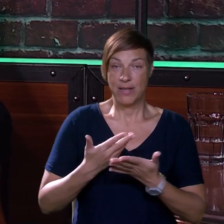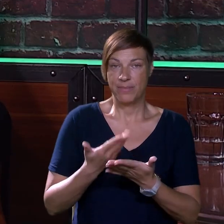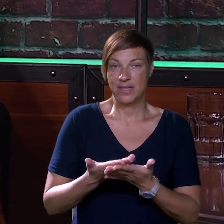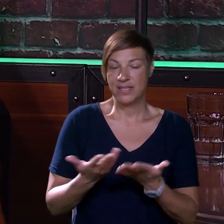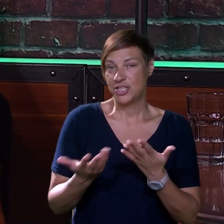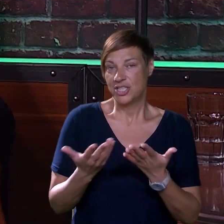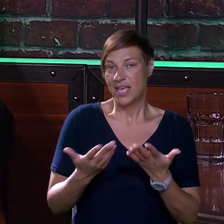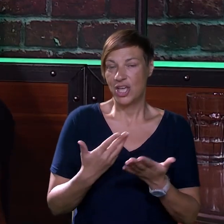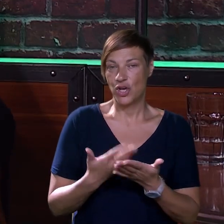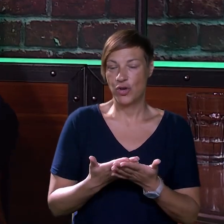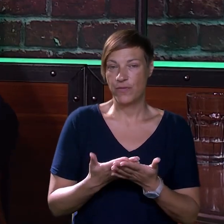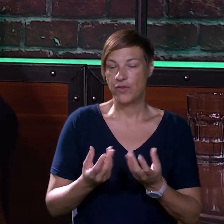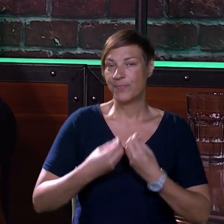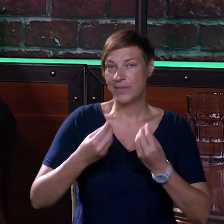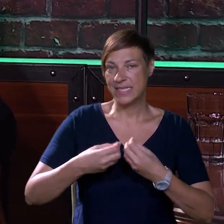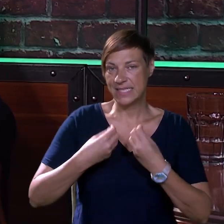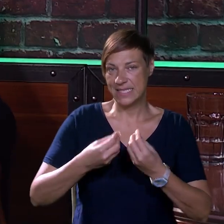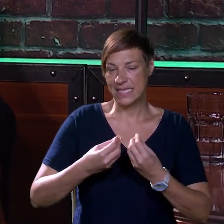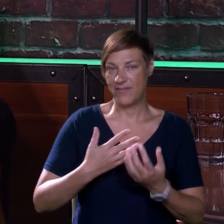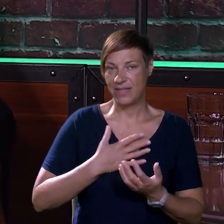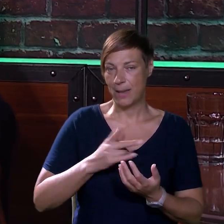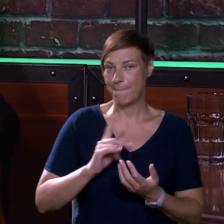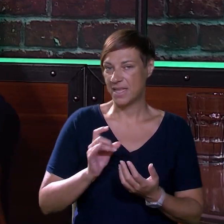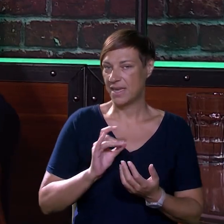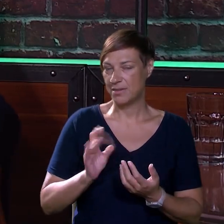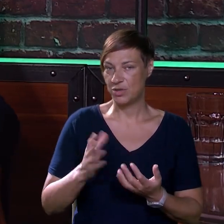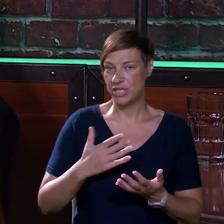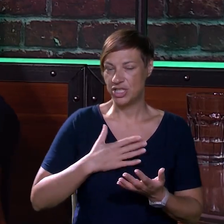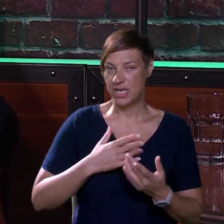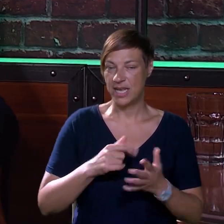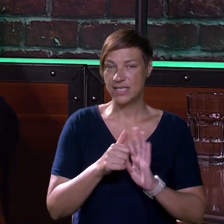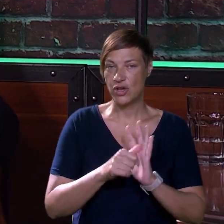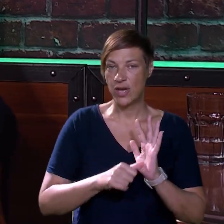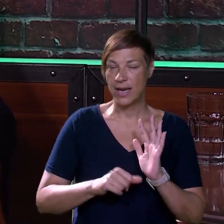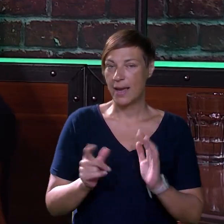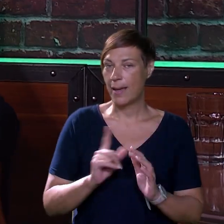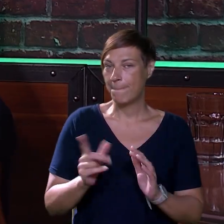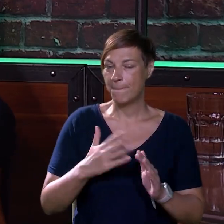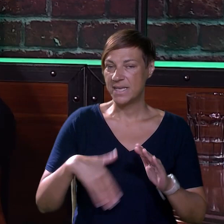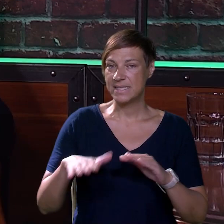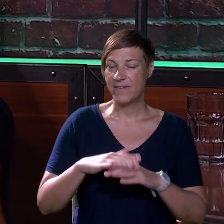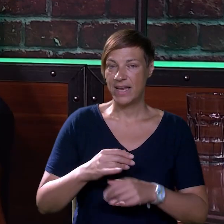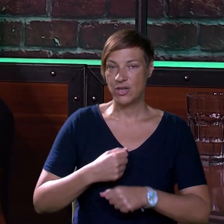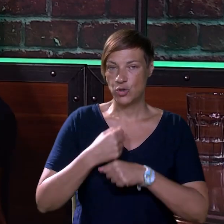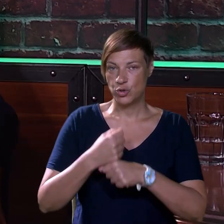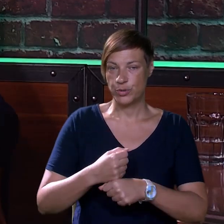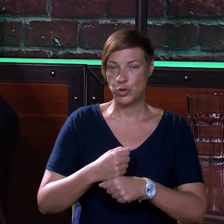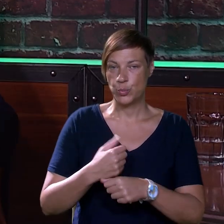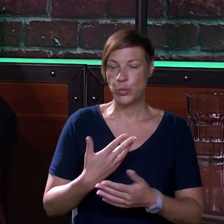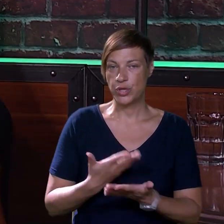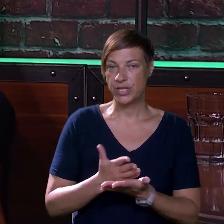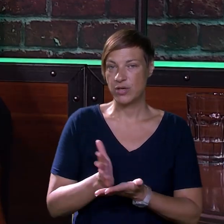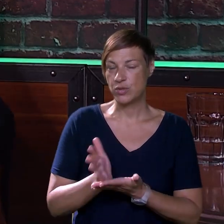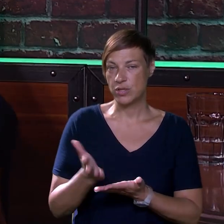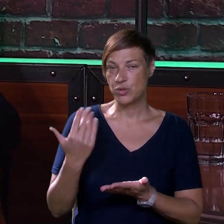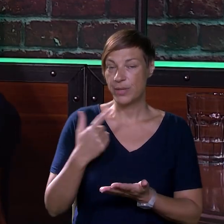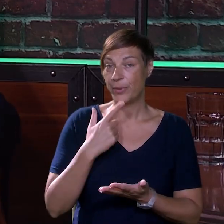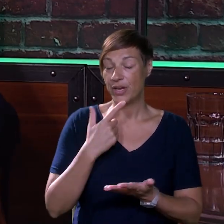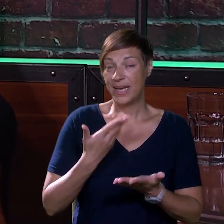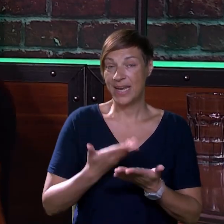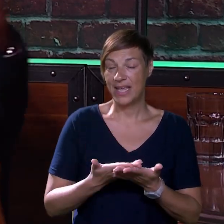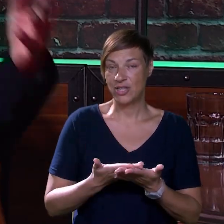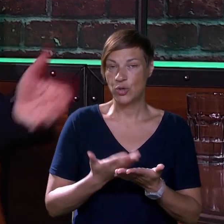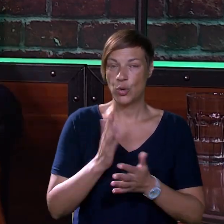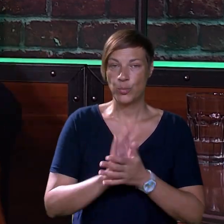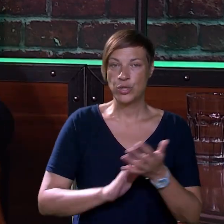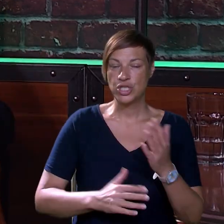sad, šta je ovo, savjeti, i znači mi ne radimo ništa na našoj kardiologiji bez velikog suporta. U ovom slučaju uvijek je bio neko,